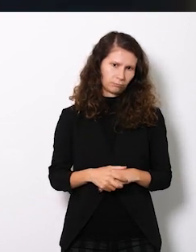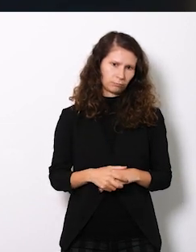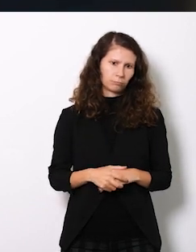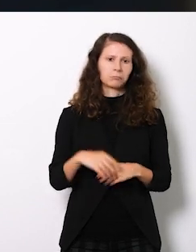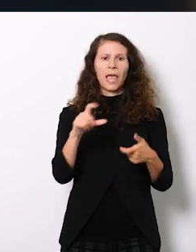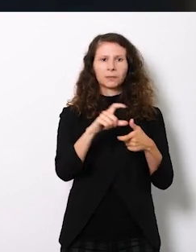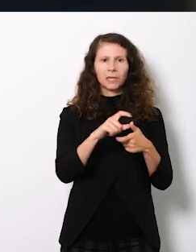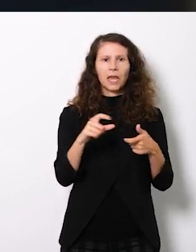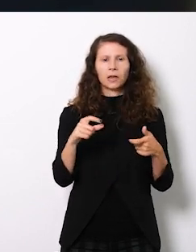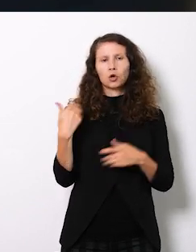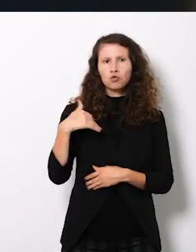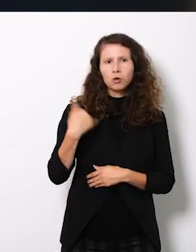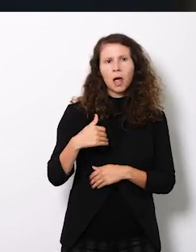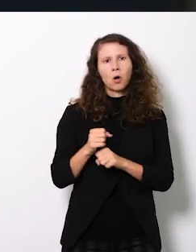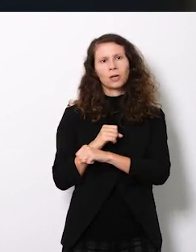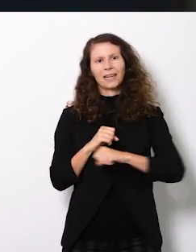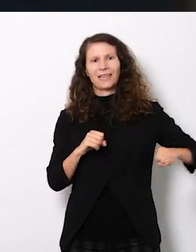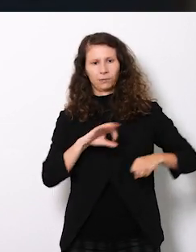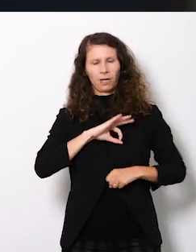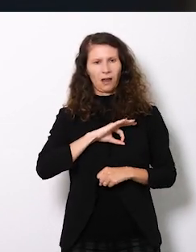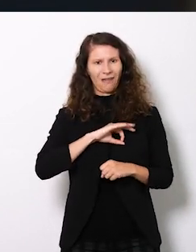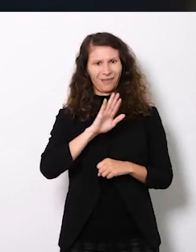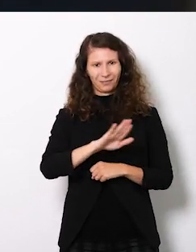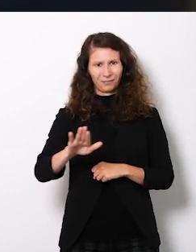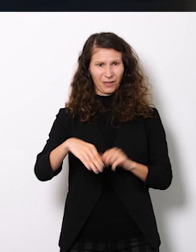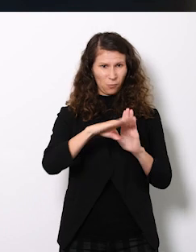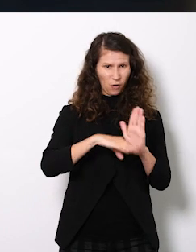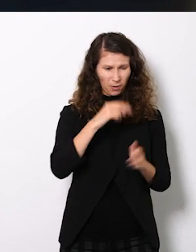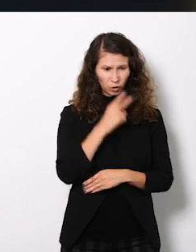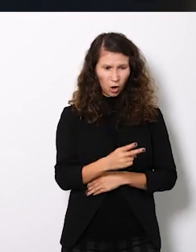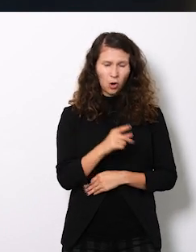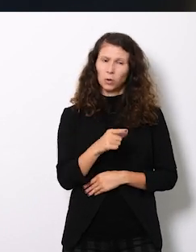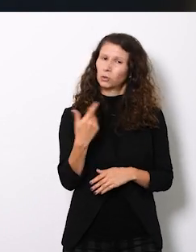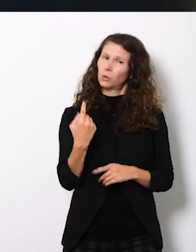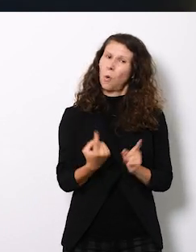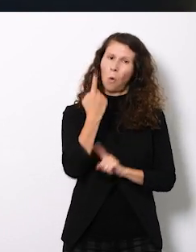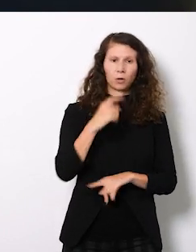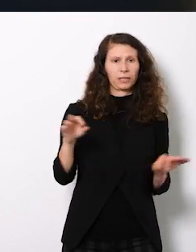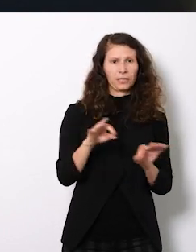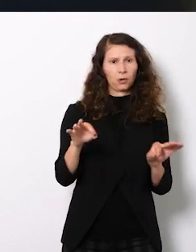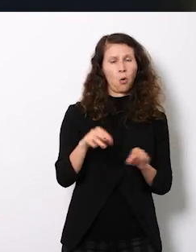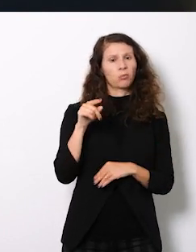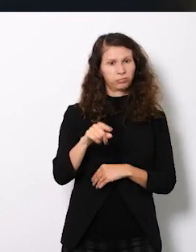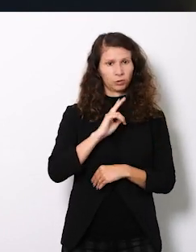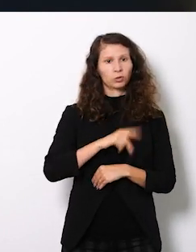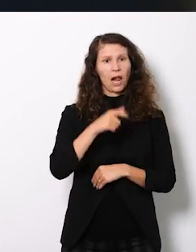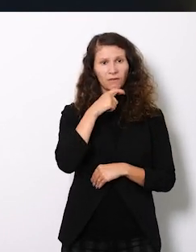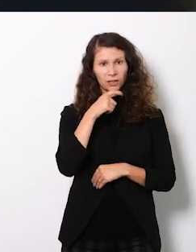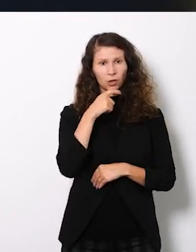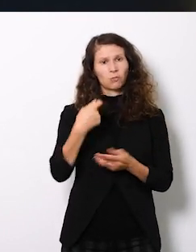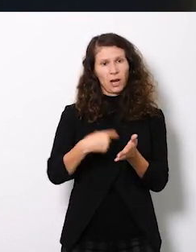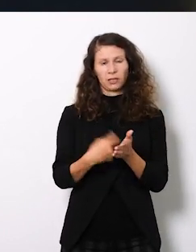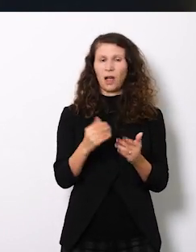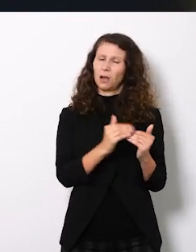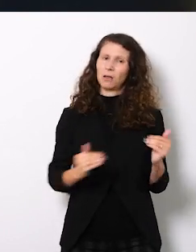von SPD, Grünen und Linkspartei sieht, besteht die große Gefahr, dass die Sozialversicherungsbeiträge deutlich steigen. Das heißt, selbst